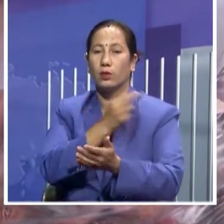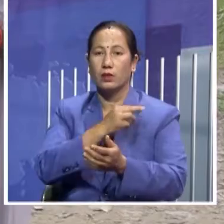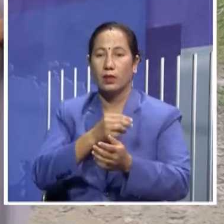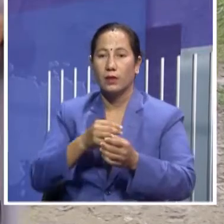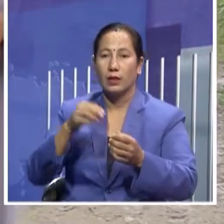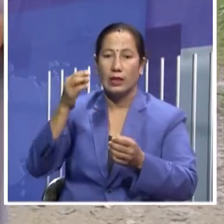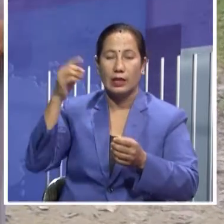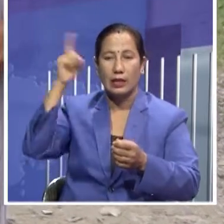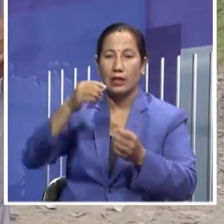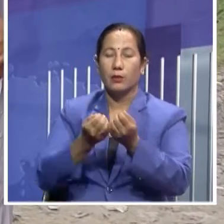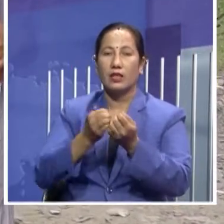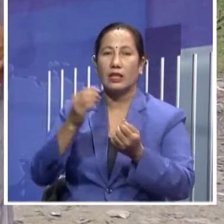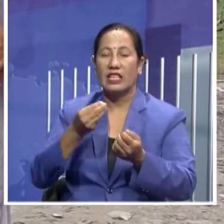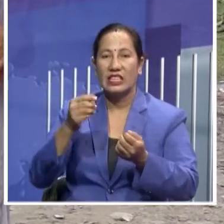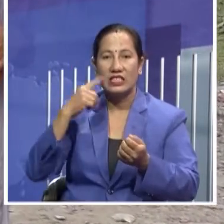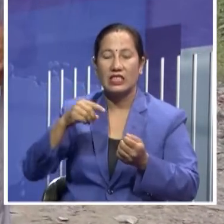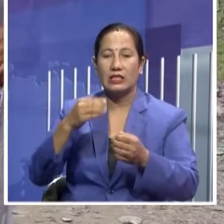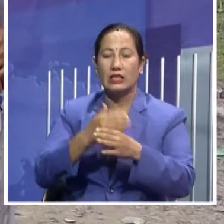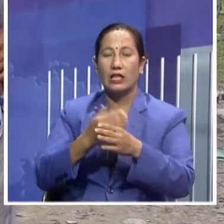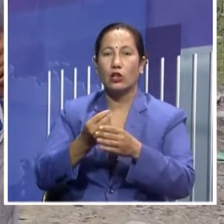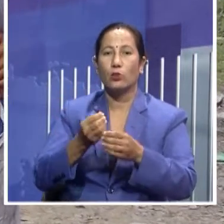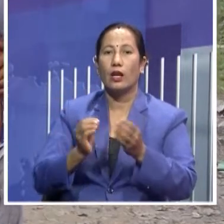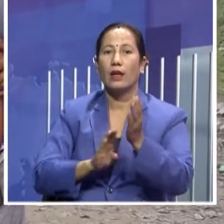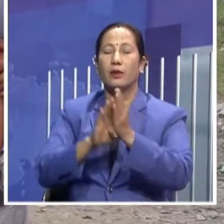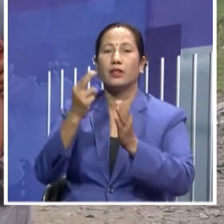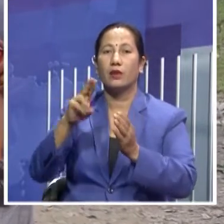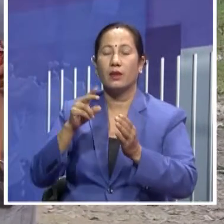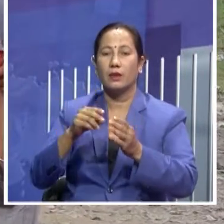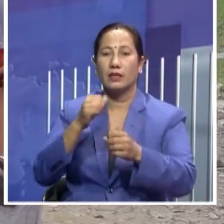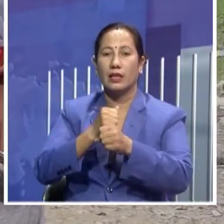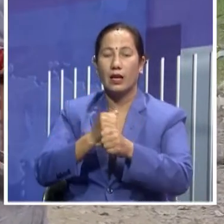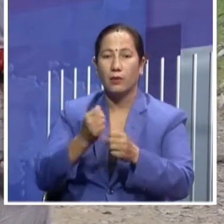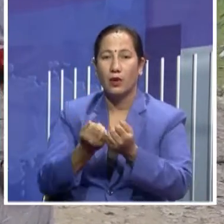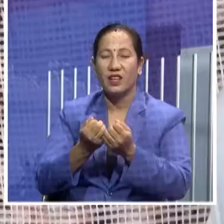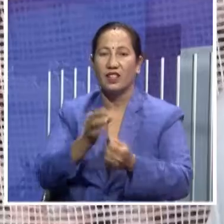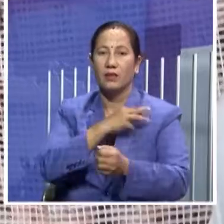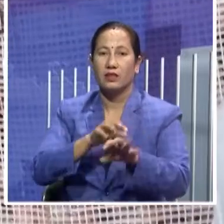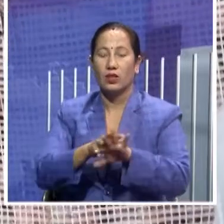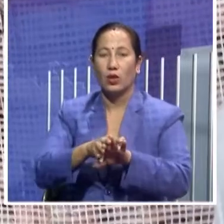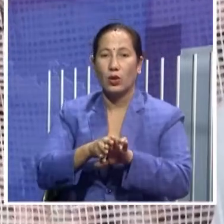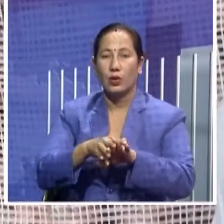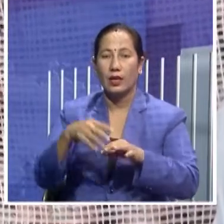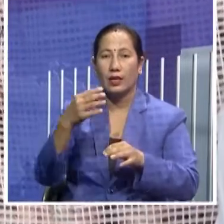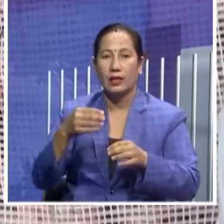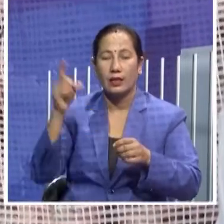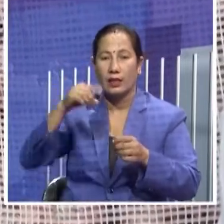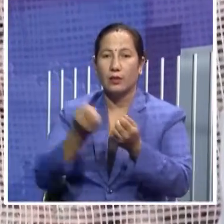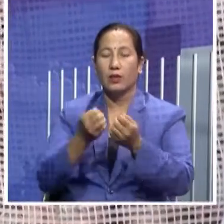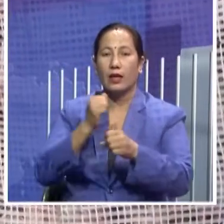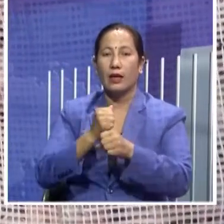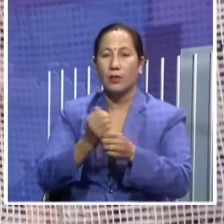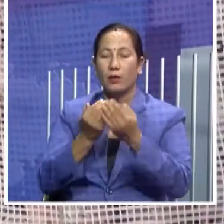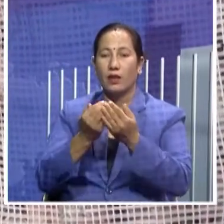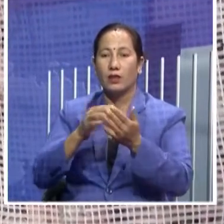परेका छन्। केही दिन यता सबैजसो तरकारीको मूल्य वृद्धि भएपछि ज्याला मजदुरी गरेर खाने वर्गहरू झनै मारमा परेका हुन्। काम र पढाइका